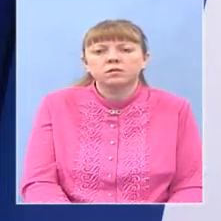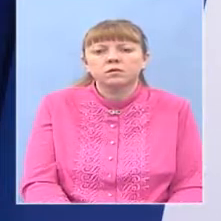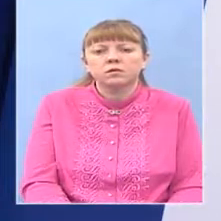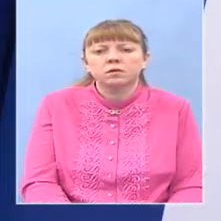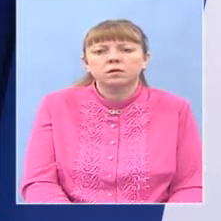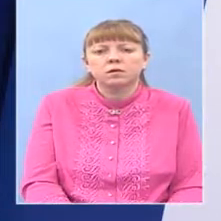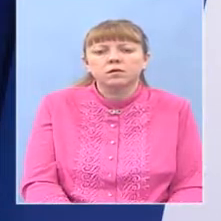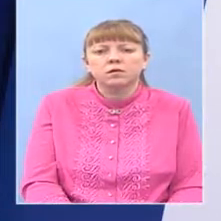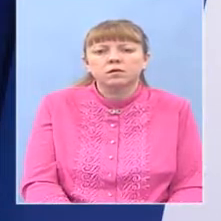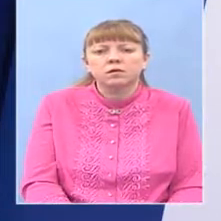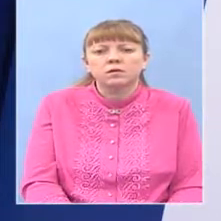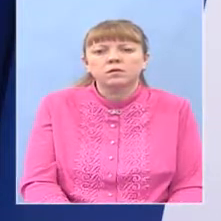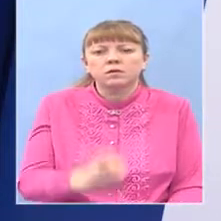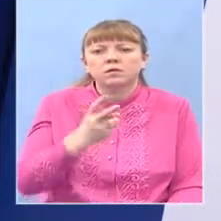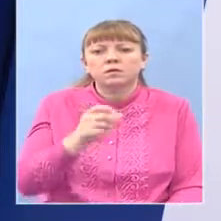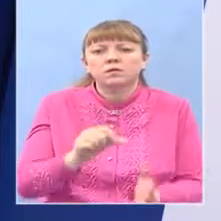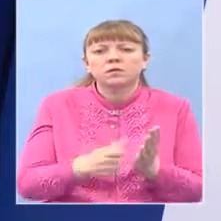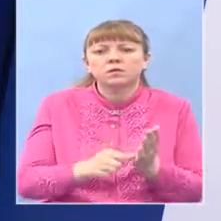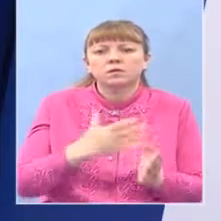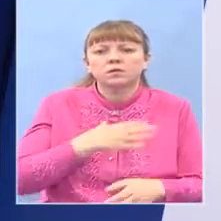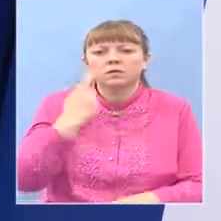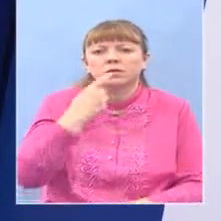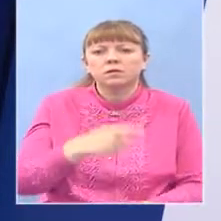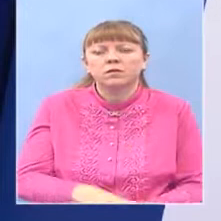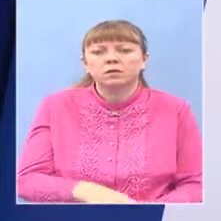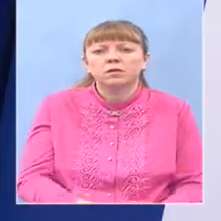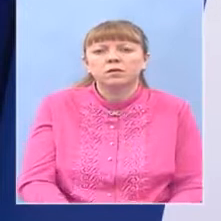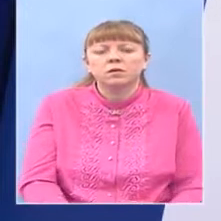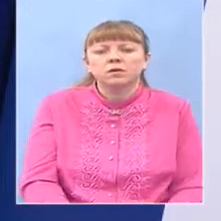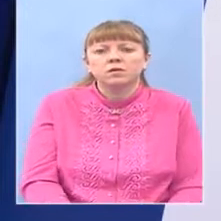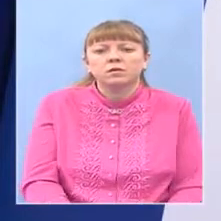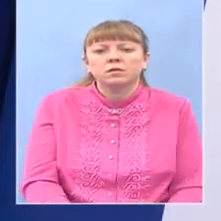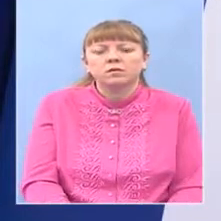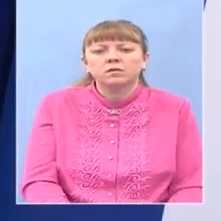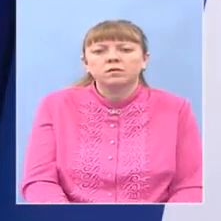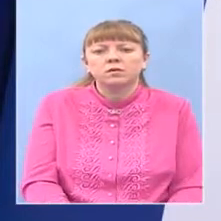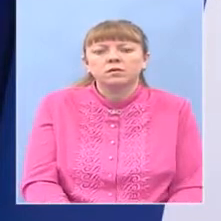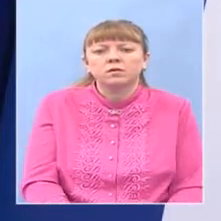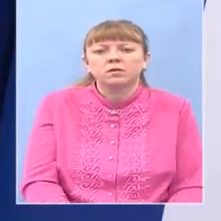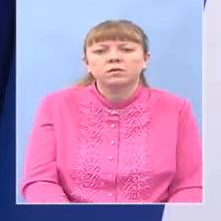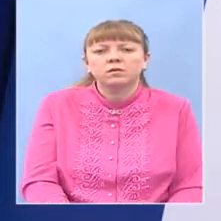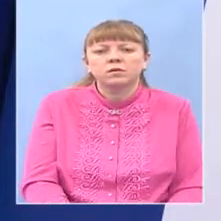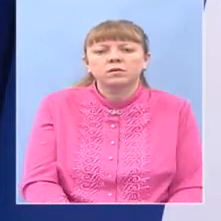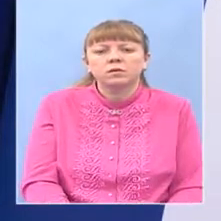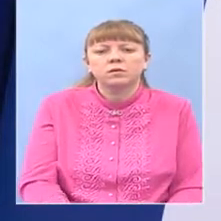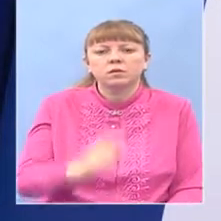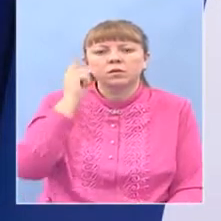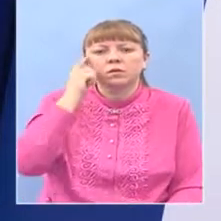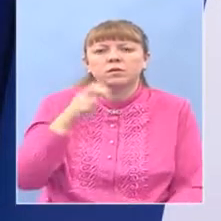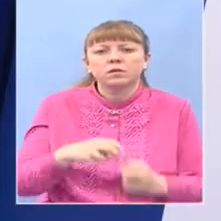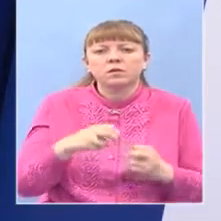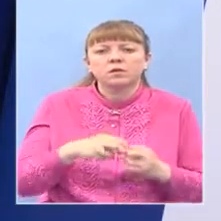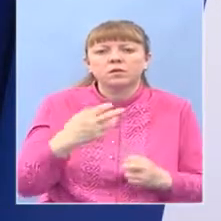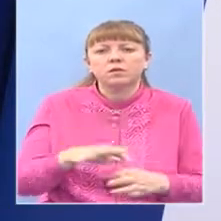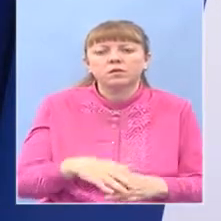свой горький опыт. Да? В 2016 году наша организация зарегистрировалась. И мы, чтобы решить свои,